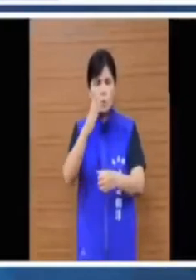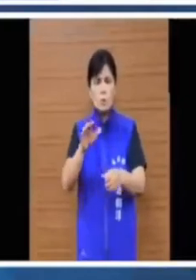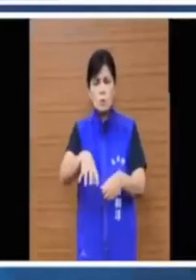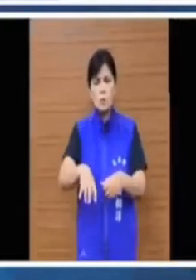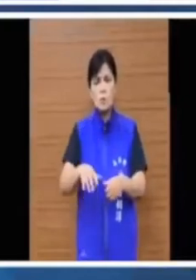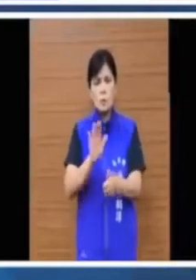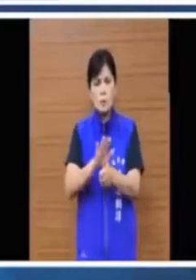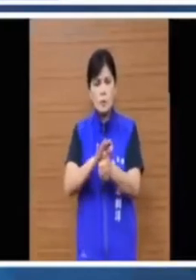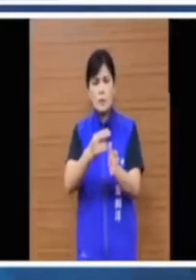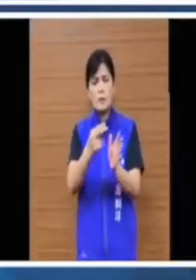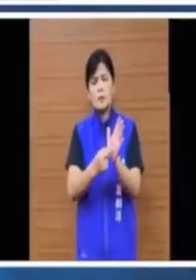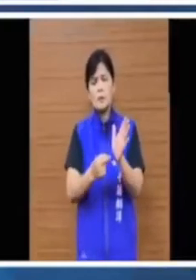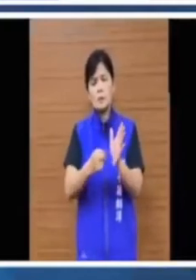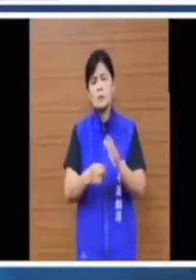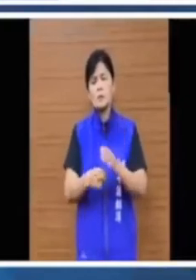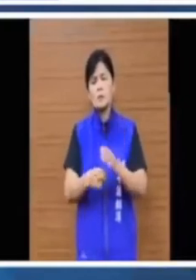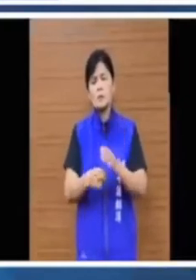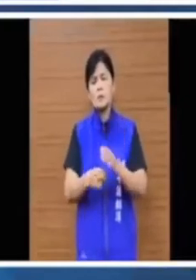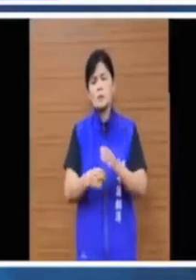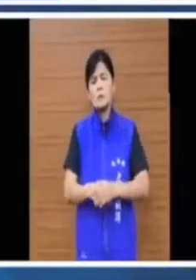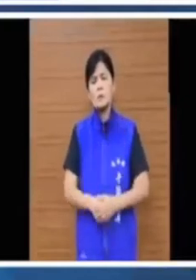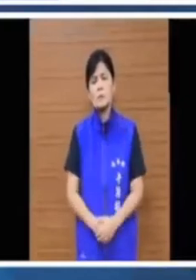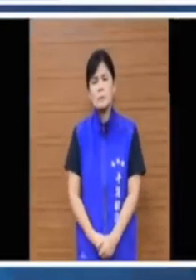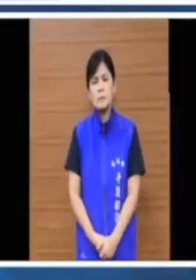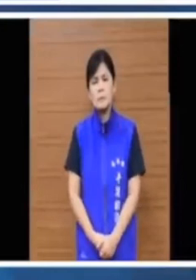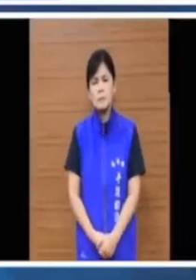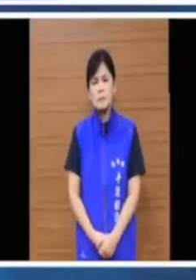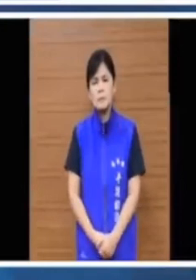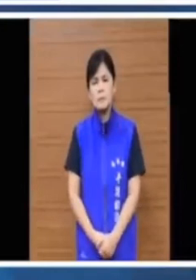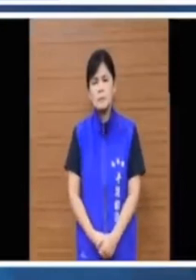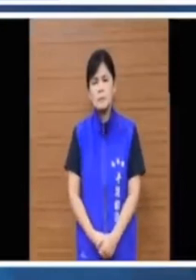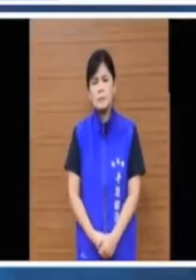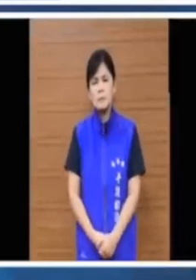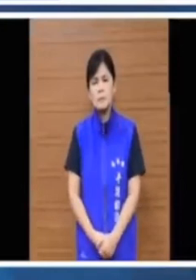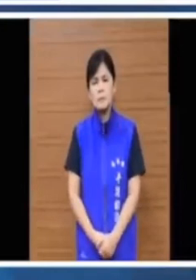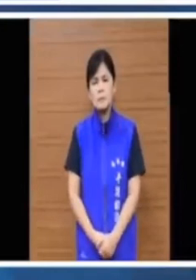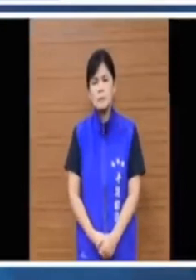的工作来跟各位再做详